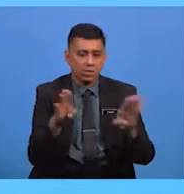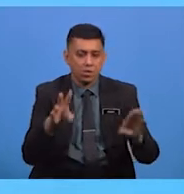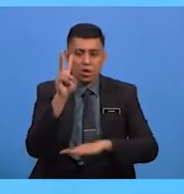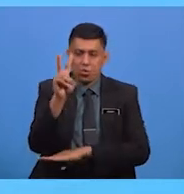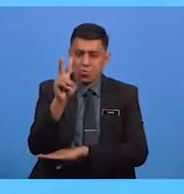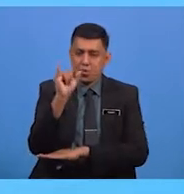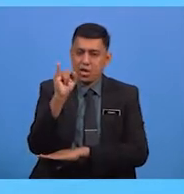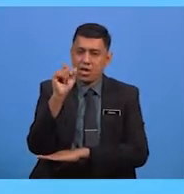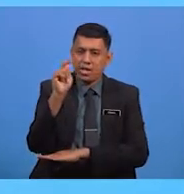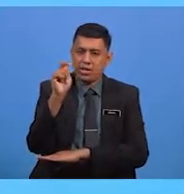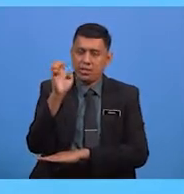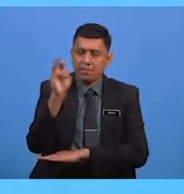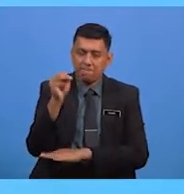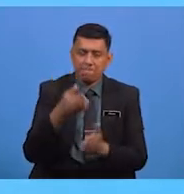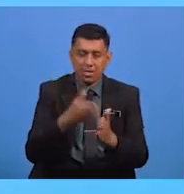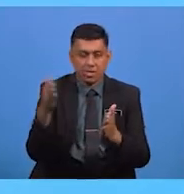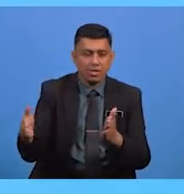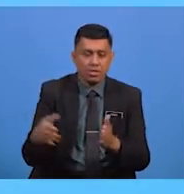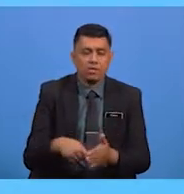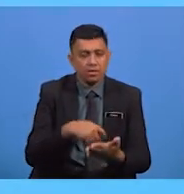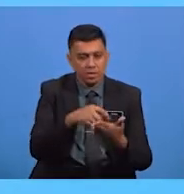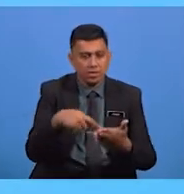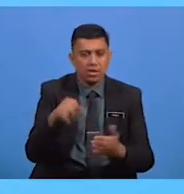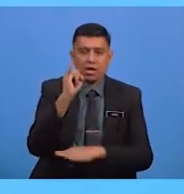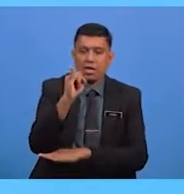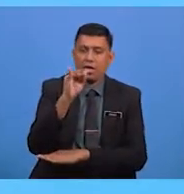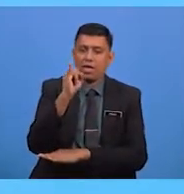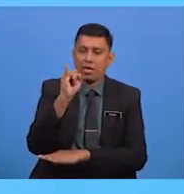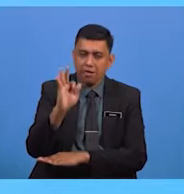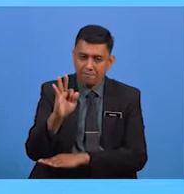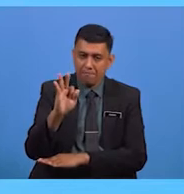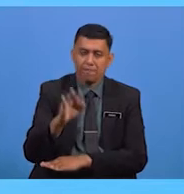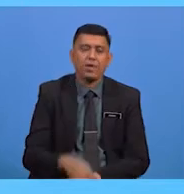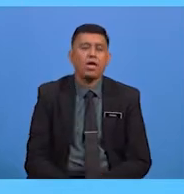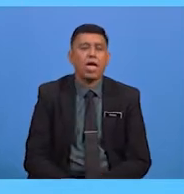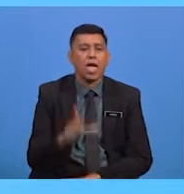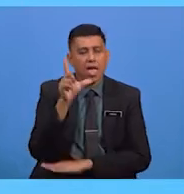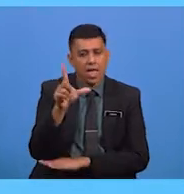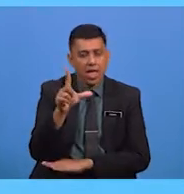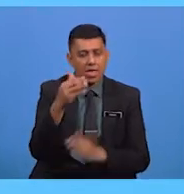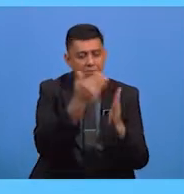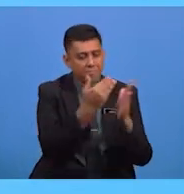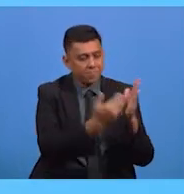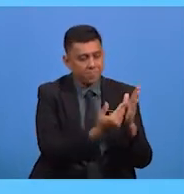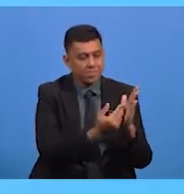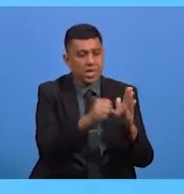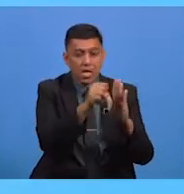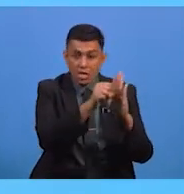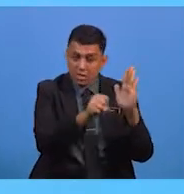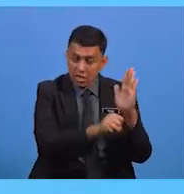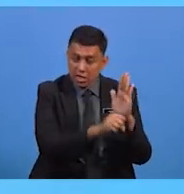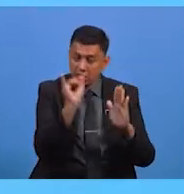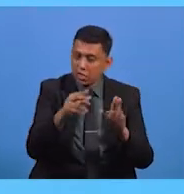antara dua item bersebelahan. Tuliskan if L iaitu nama senarai dan syarat yang perlu